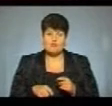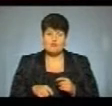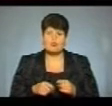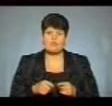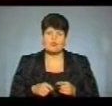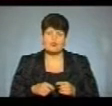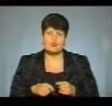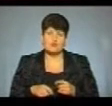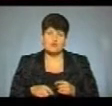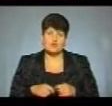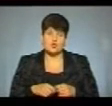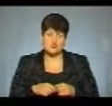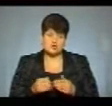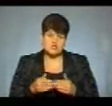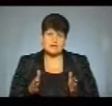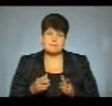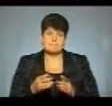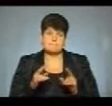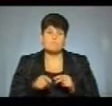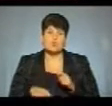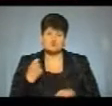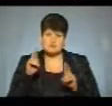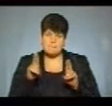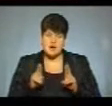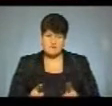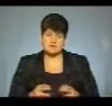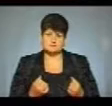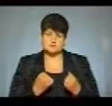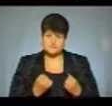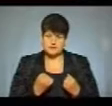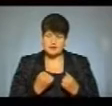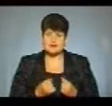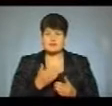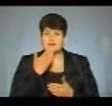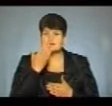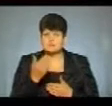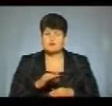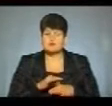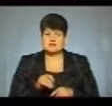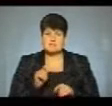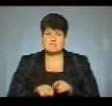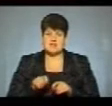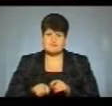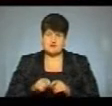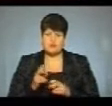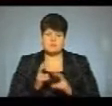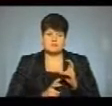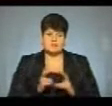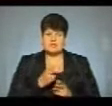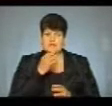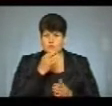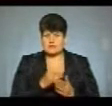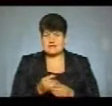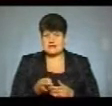повідомив Микола Подлецький. Також поліцейські направили запит до Тернопільобленерго, щоб провести перевірку підприємств, які відповідальні